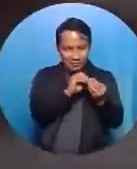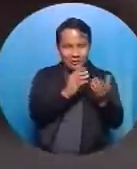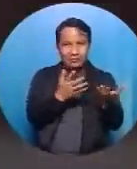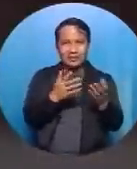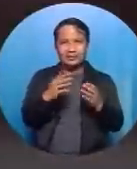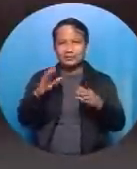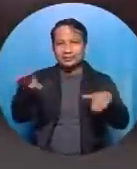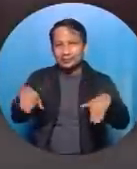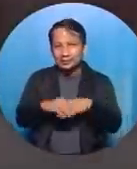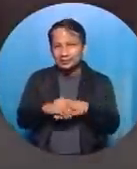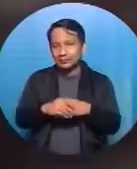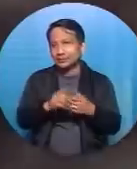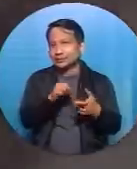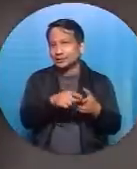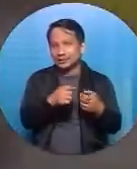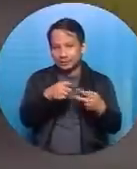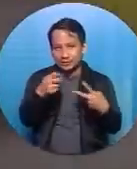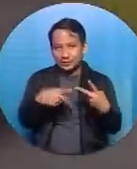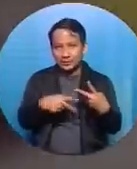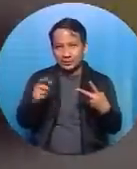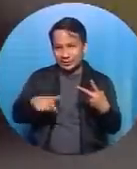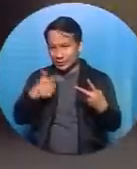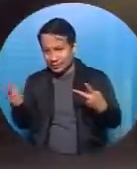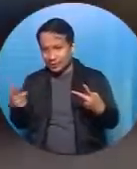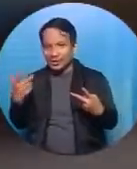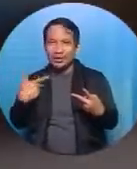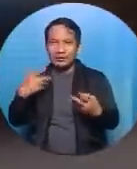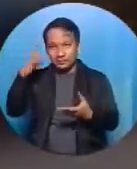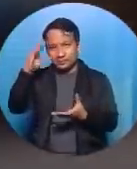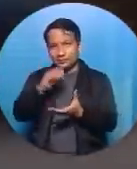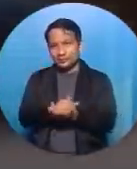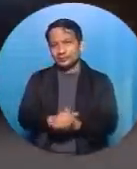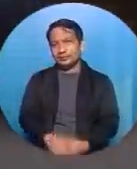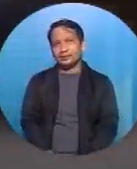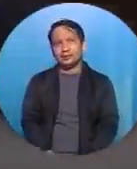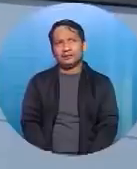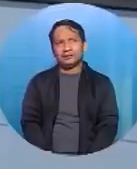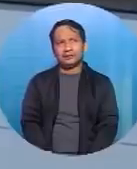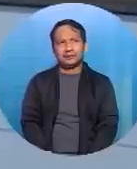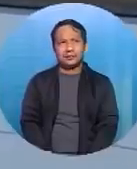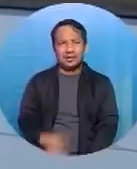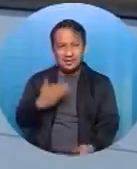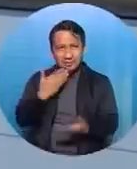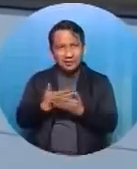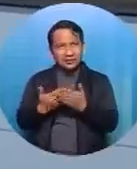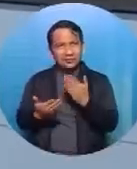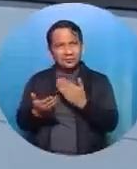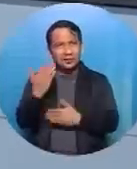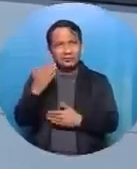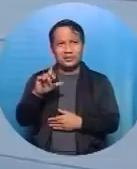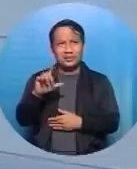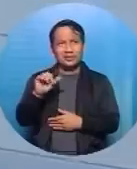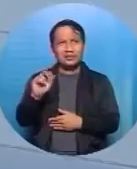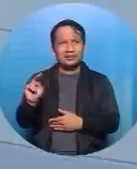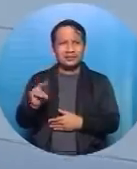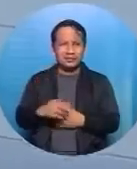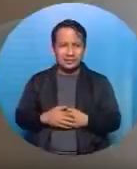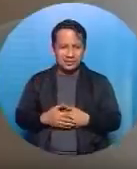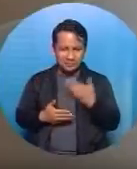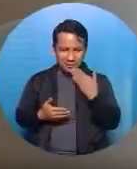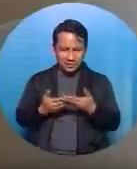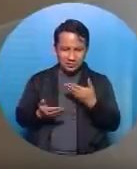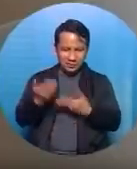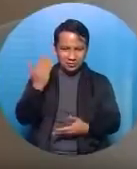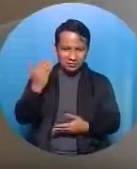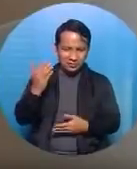kanyang kabit na it so happen. Si kabit ay meron din mister! Oh, ayun. No. Ma'am Annalyn, magandang umaga po, Ma'am Annalyn. Magandang umaga